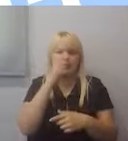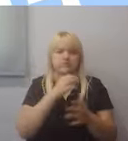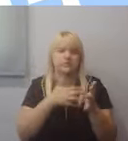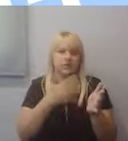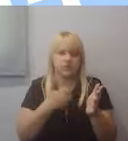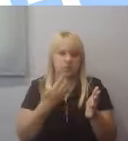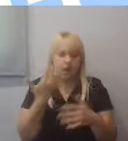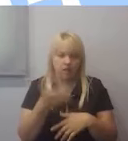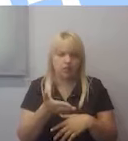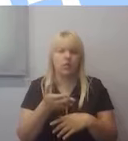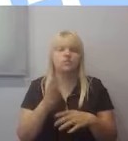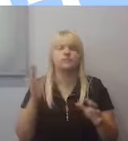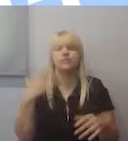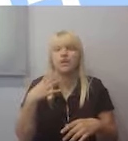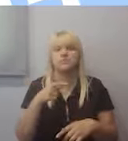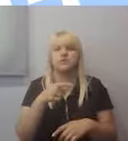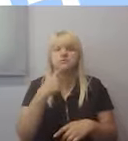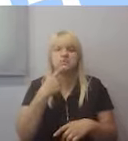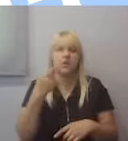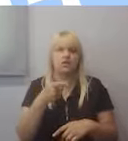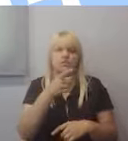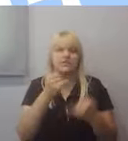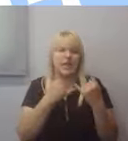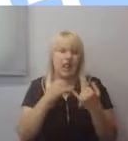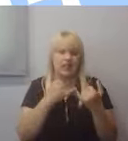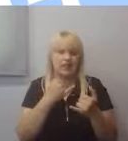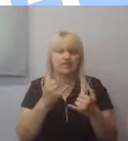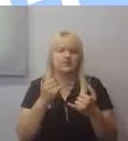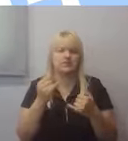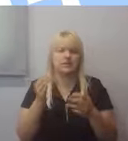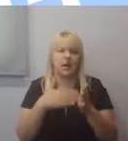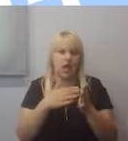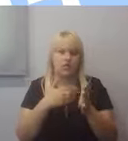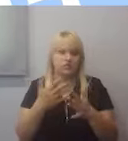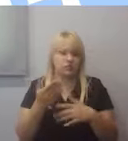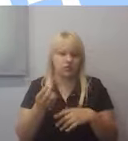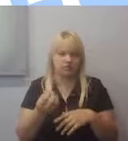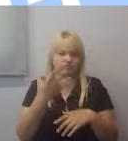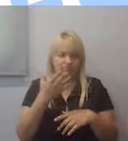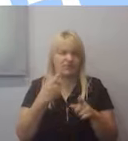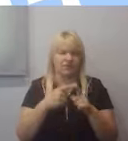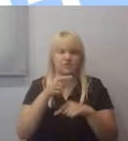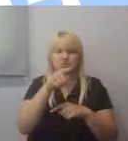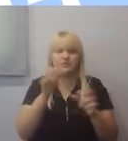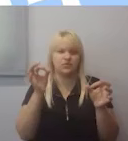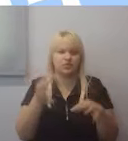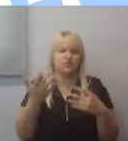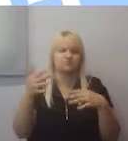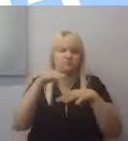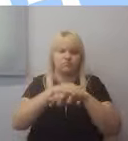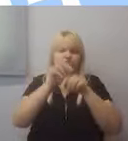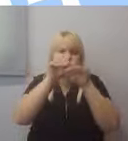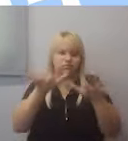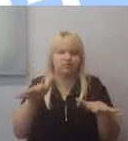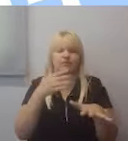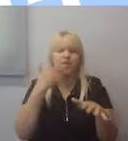kāpēc es esmu iezīmējis viņu no dzeltenu nu iekrāsojis ar dzeltenu tieši tāpēc kaad viņam tā tas pār pārklājums nav tik tas tvērums tik